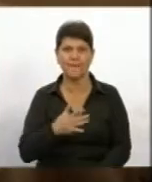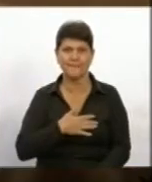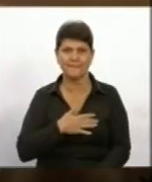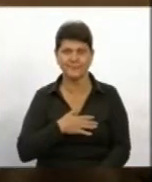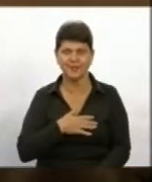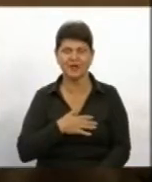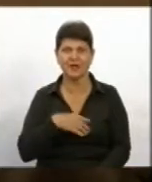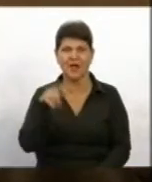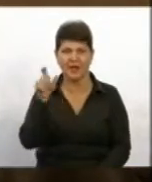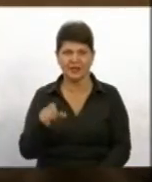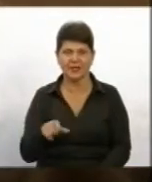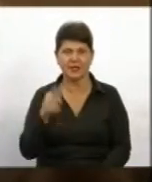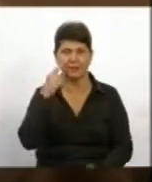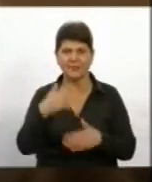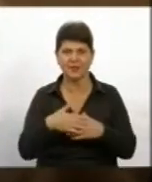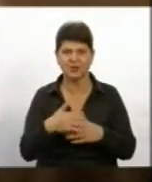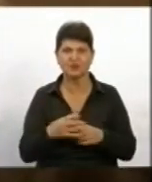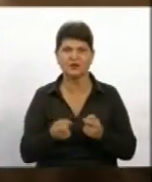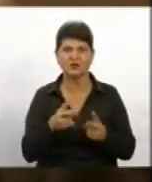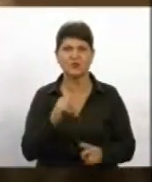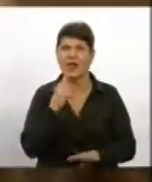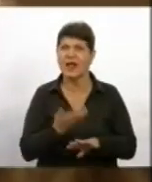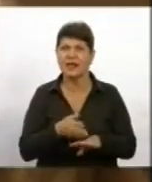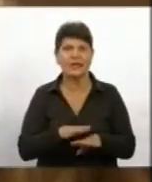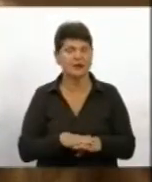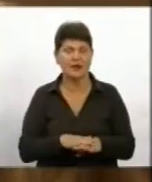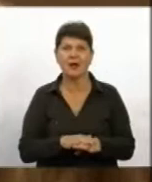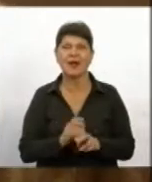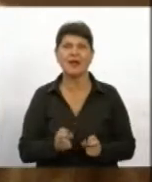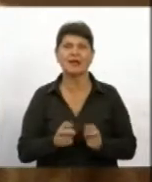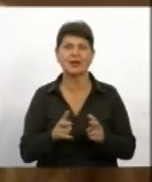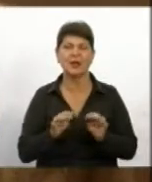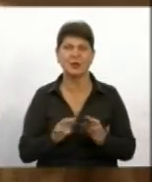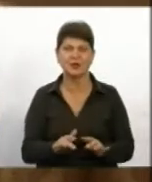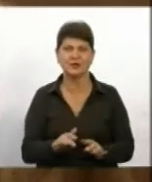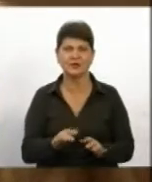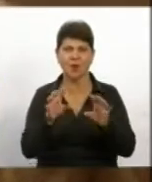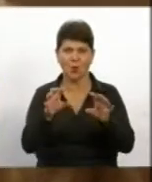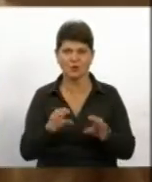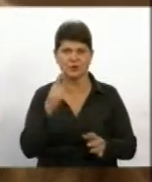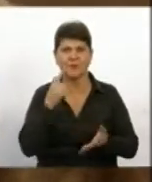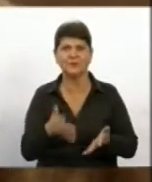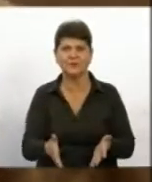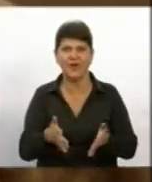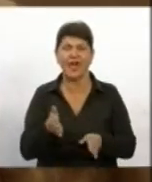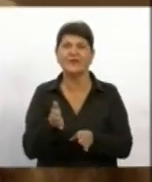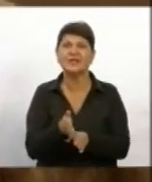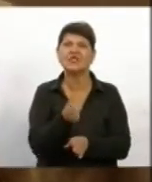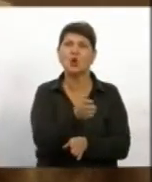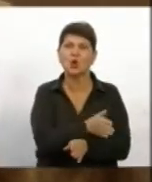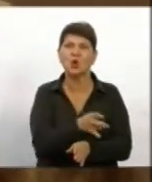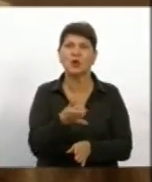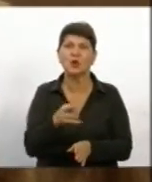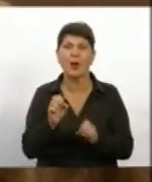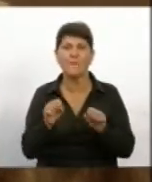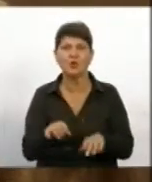підозрюється у злочині невеликої тяжкості, кримінально-процесуальним кодексом чітко визначено, що відсторонення може бути тільки у